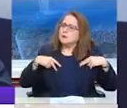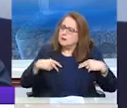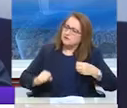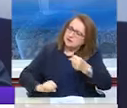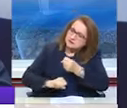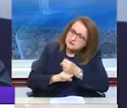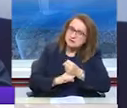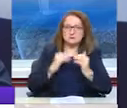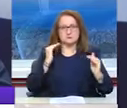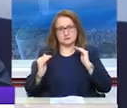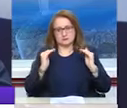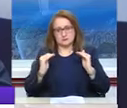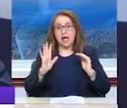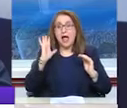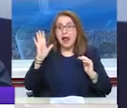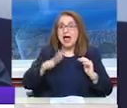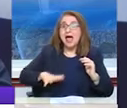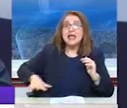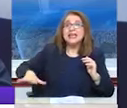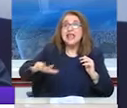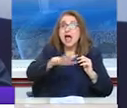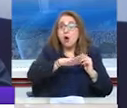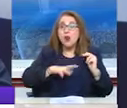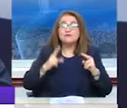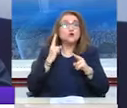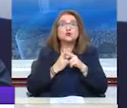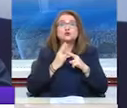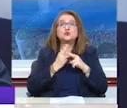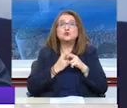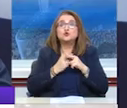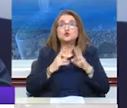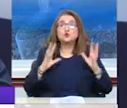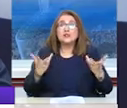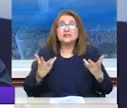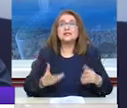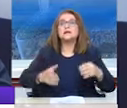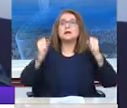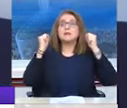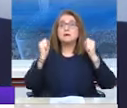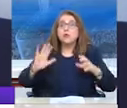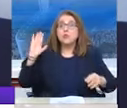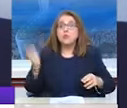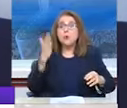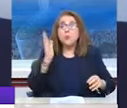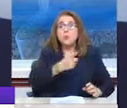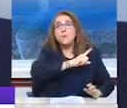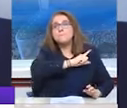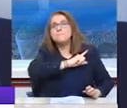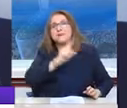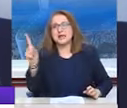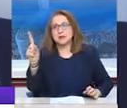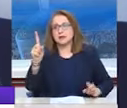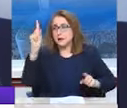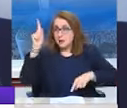για όλα αυτά τα ανακουφιστικά μέτρα είναι η διατήρηση των θέσεων εργασίας. Με τις